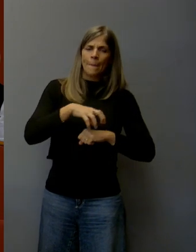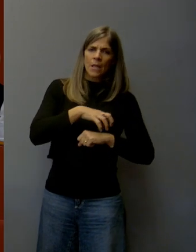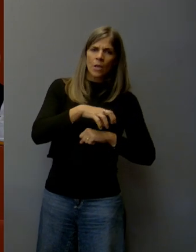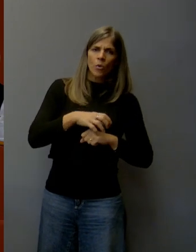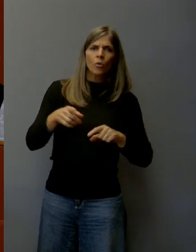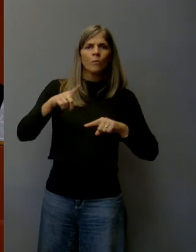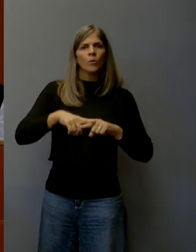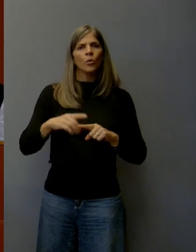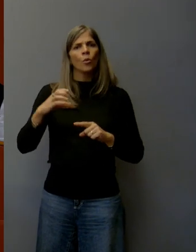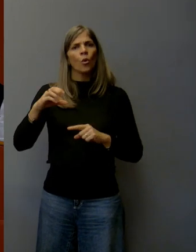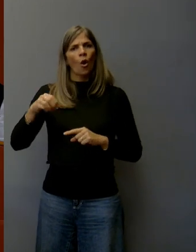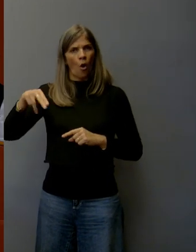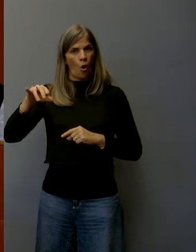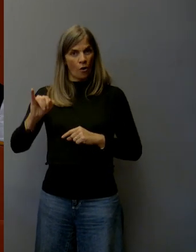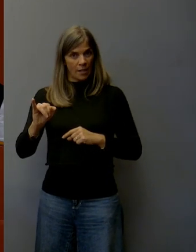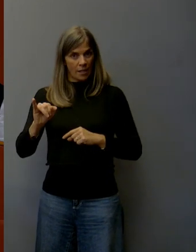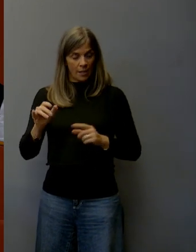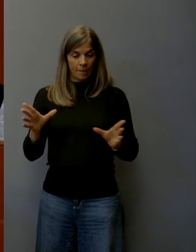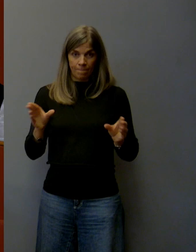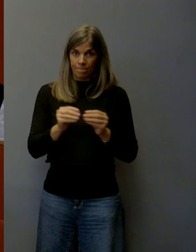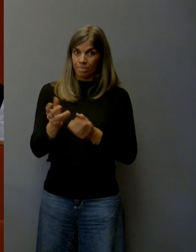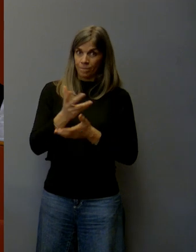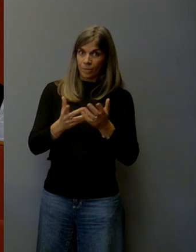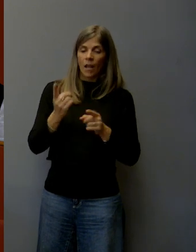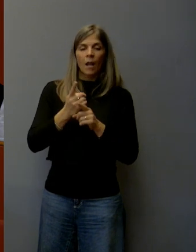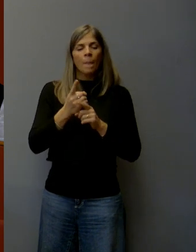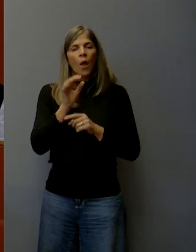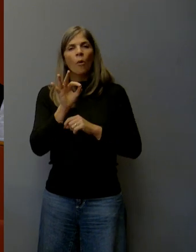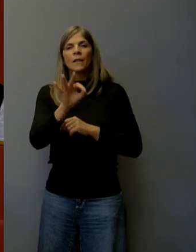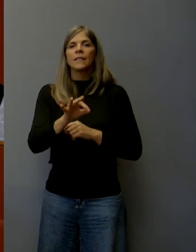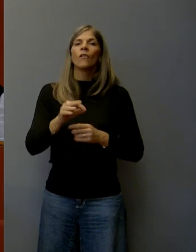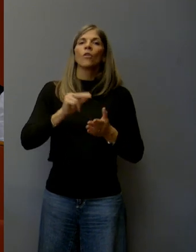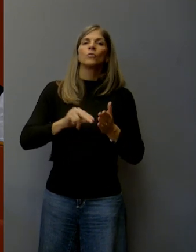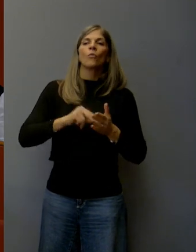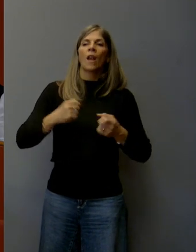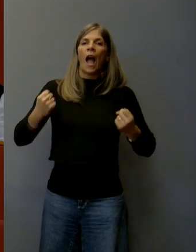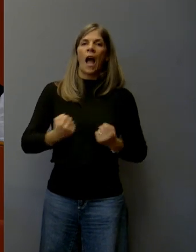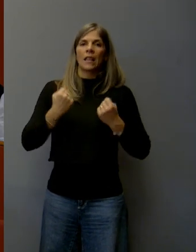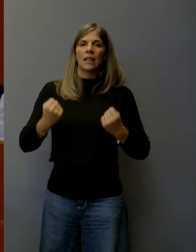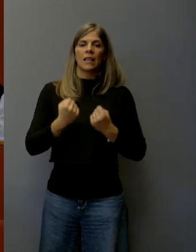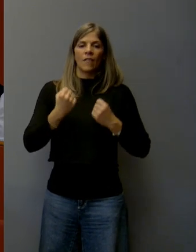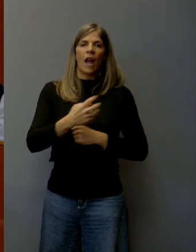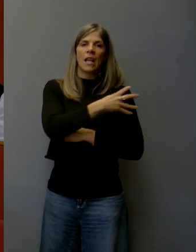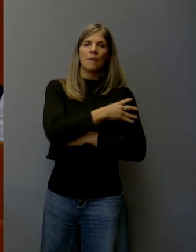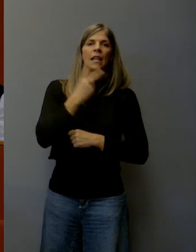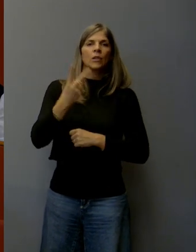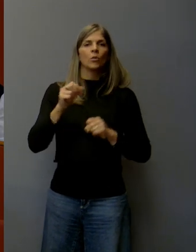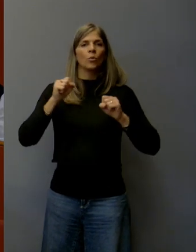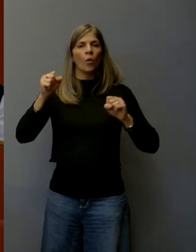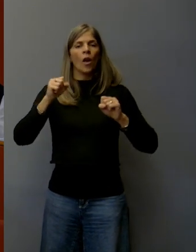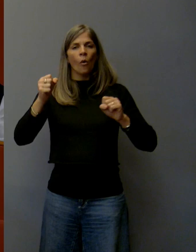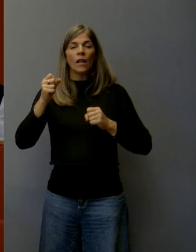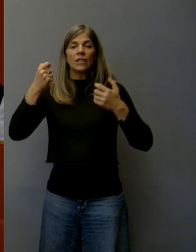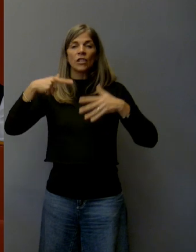da coni prevede una scuola attiva più Sport e più scuola due ore di attività motoria elementari 17 milioni